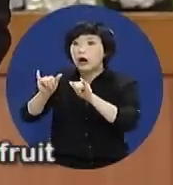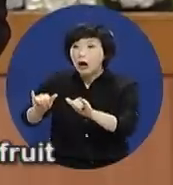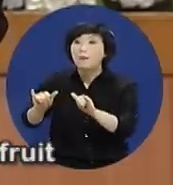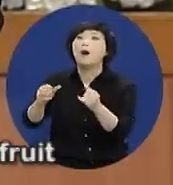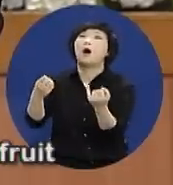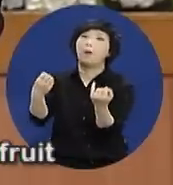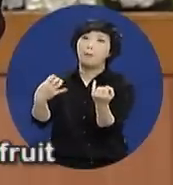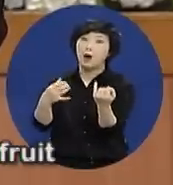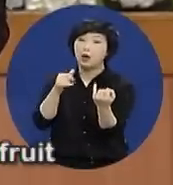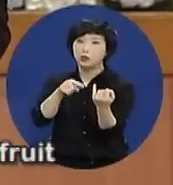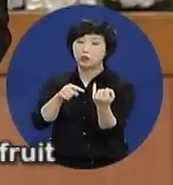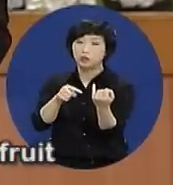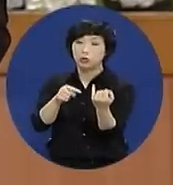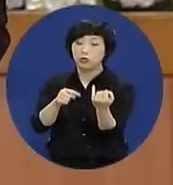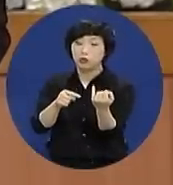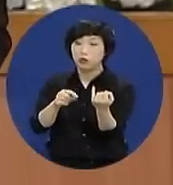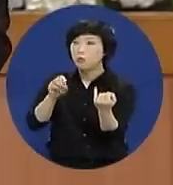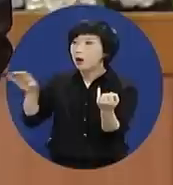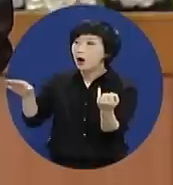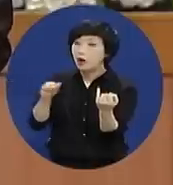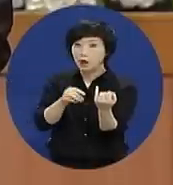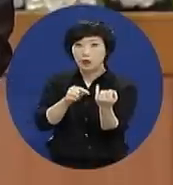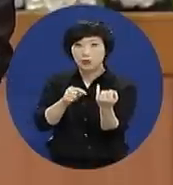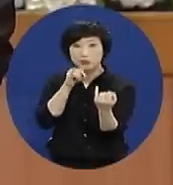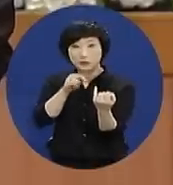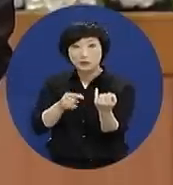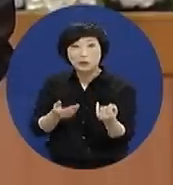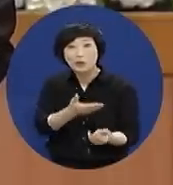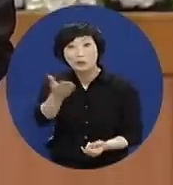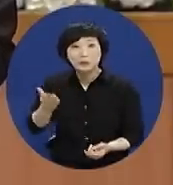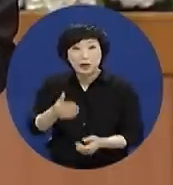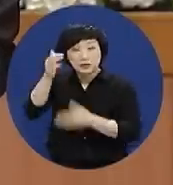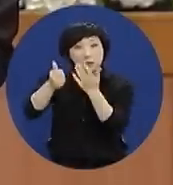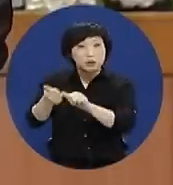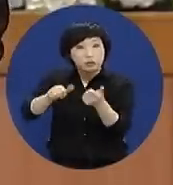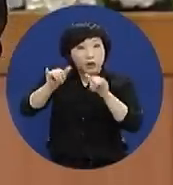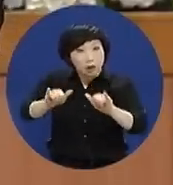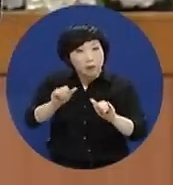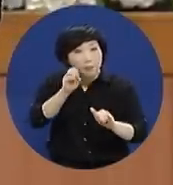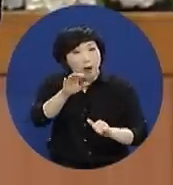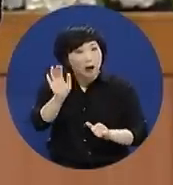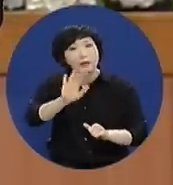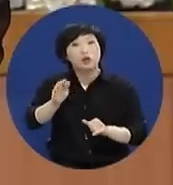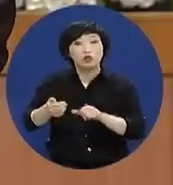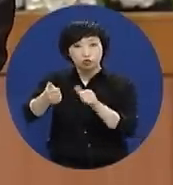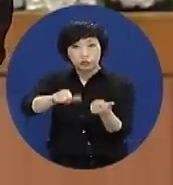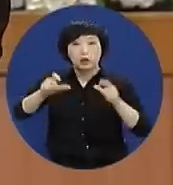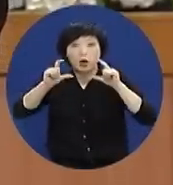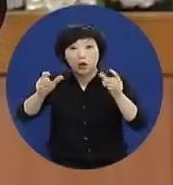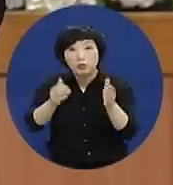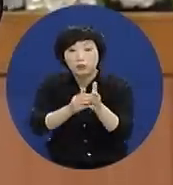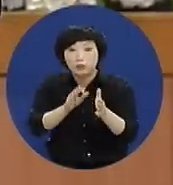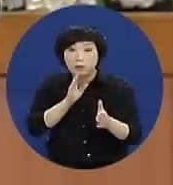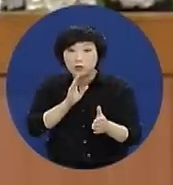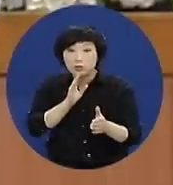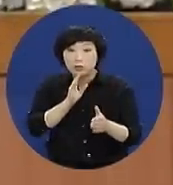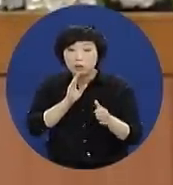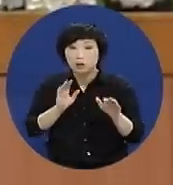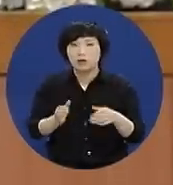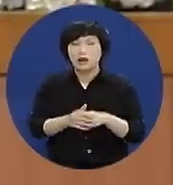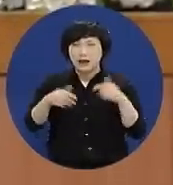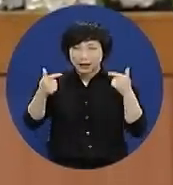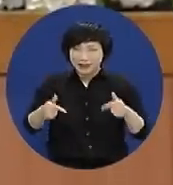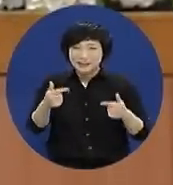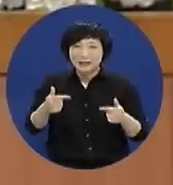ですかそれを食べてはならない死ぬといけないからと神は言われたいつ死ぬといけない